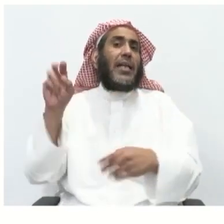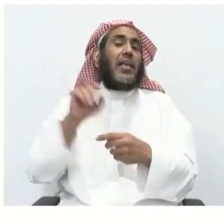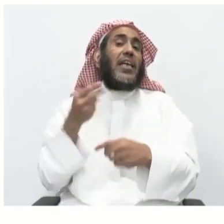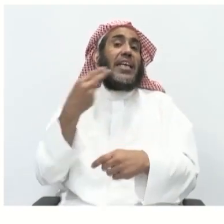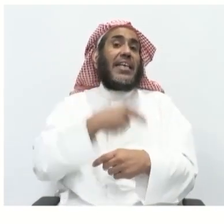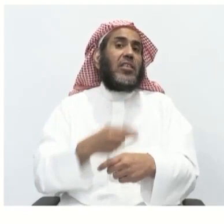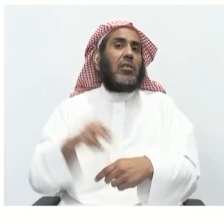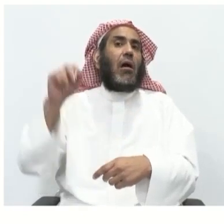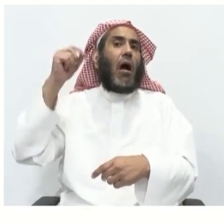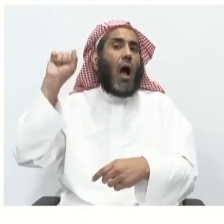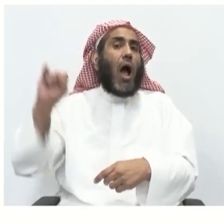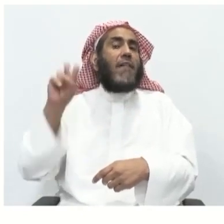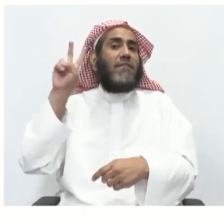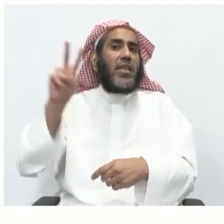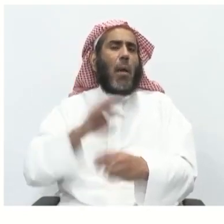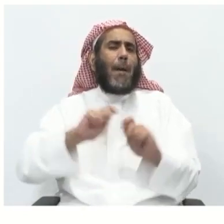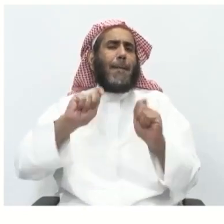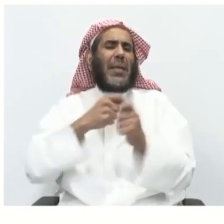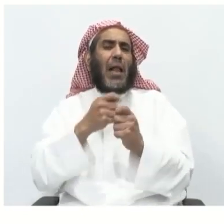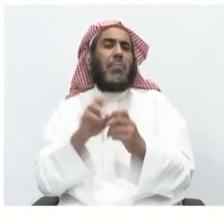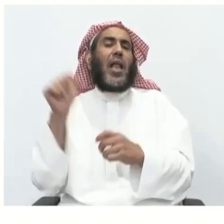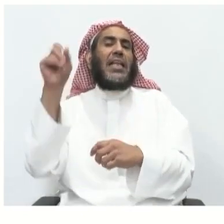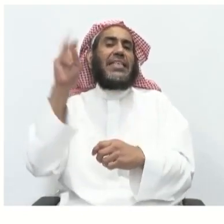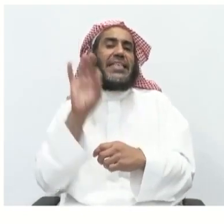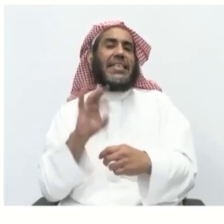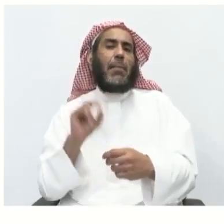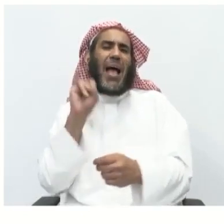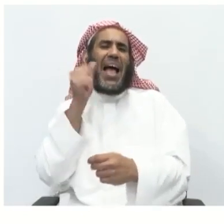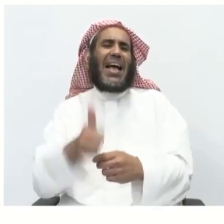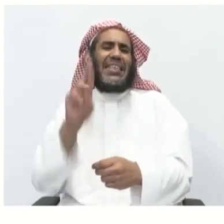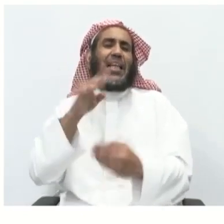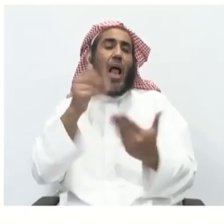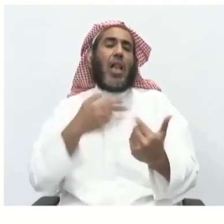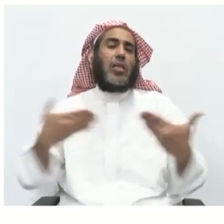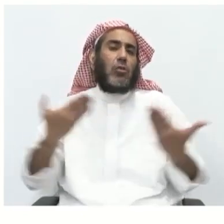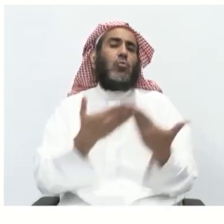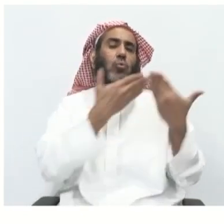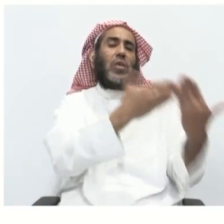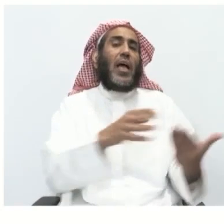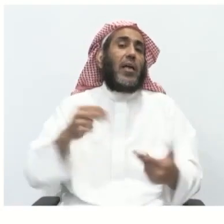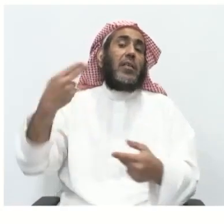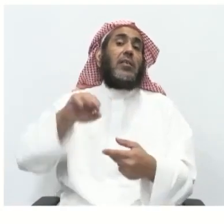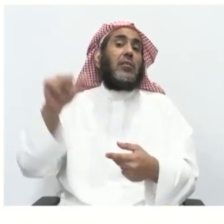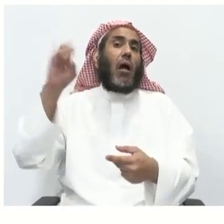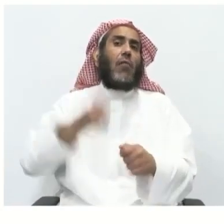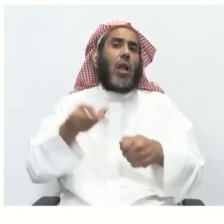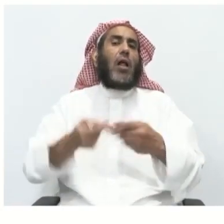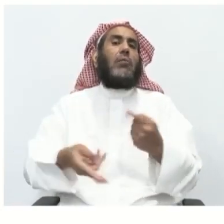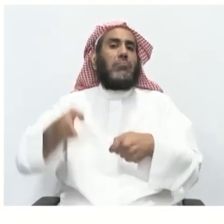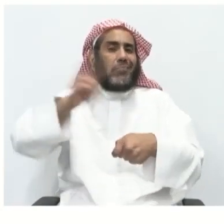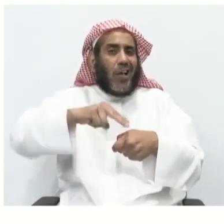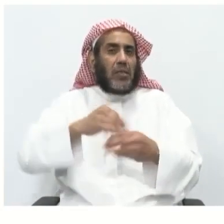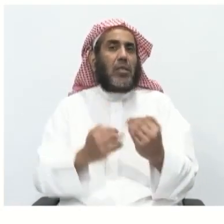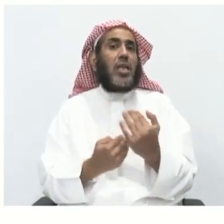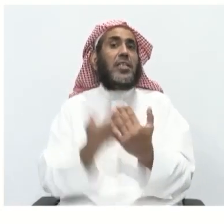الاتش اي في بدلا من الانزيمات التي تساعد الاتش اي في على اعاده الانتاج